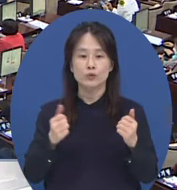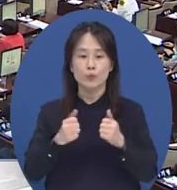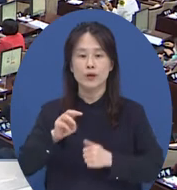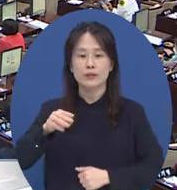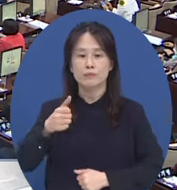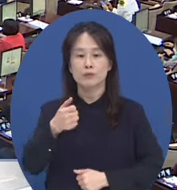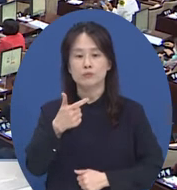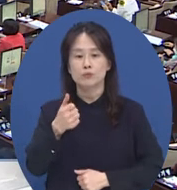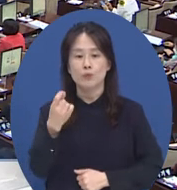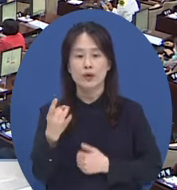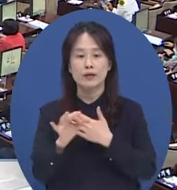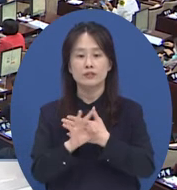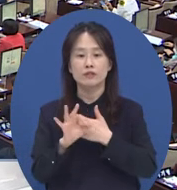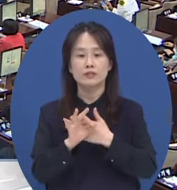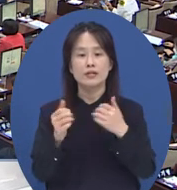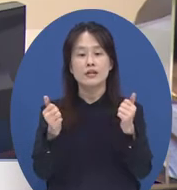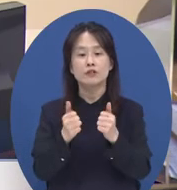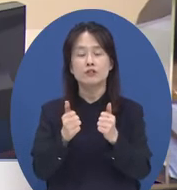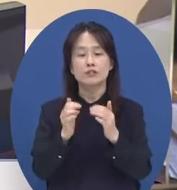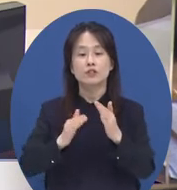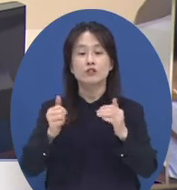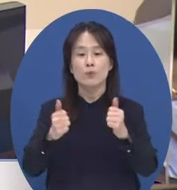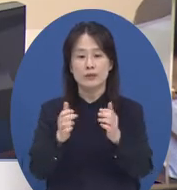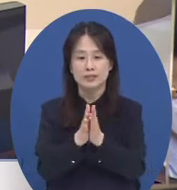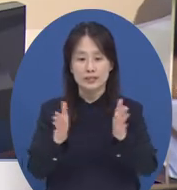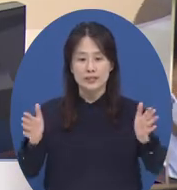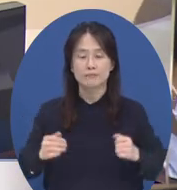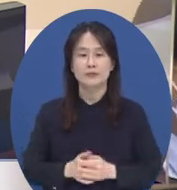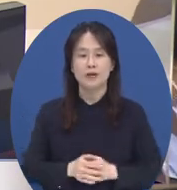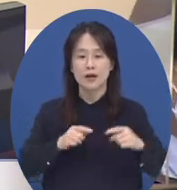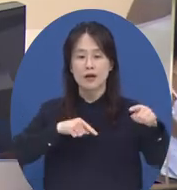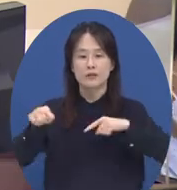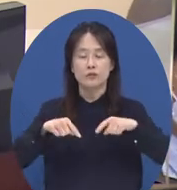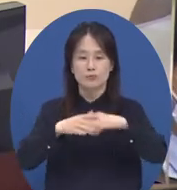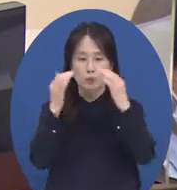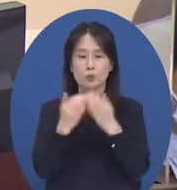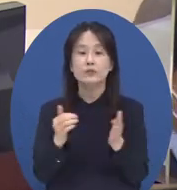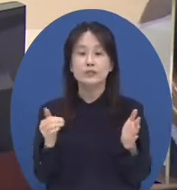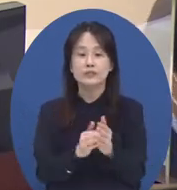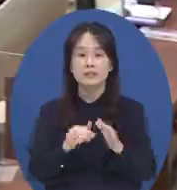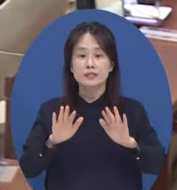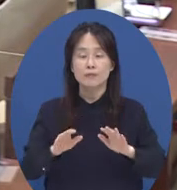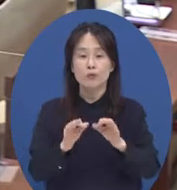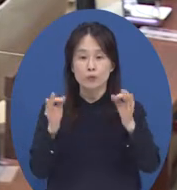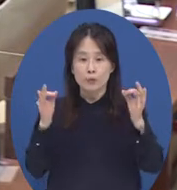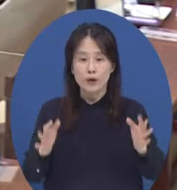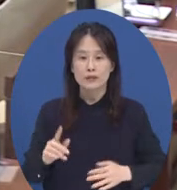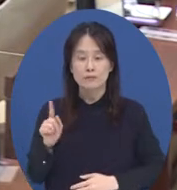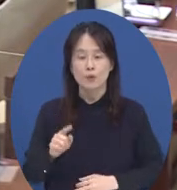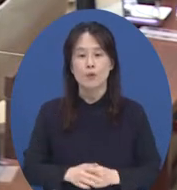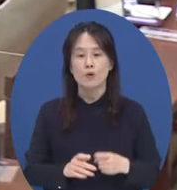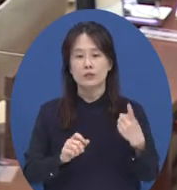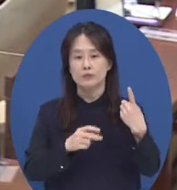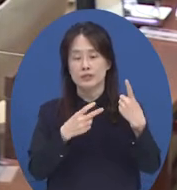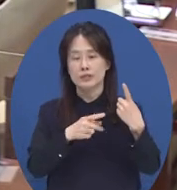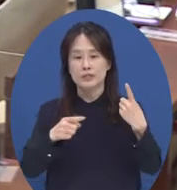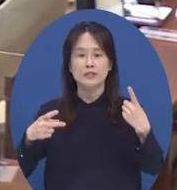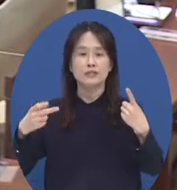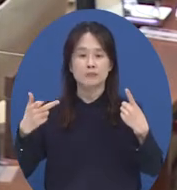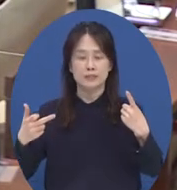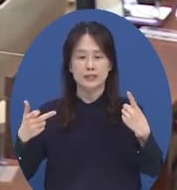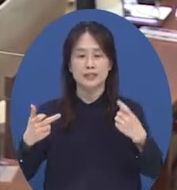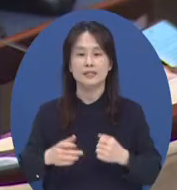경기도의회 제356회 정례회가 열렸습니다. 올해 의정 활동을 마무리 짓는 이번 정례회는 2일부터 다음 달